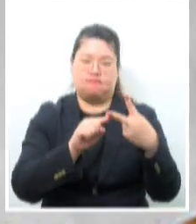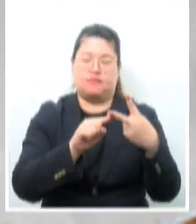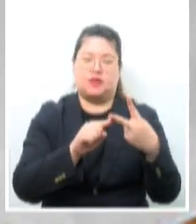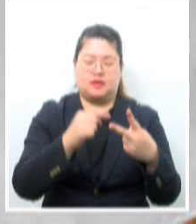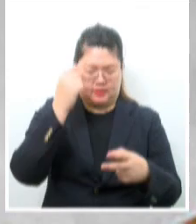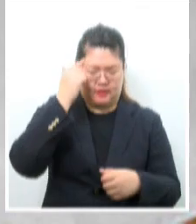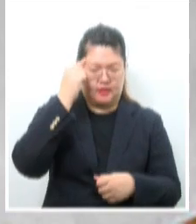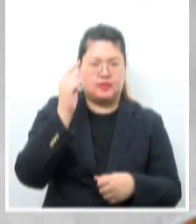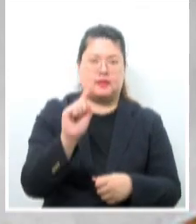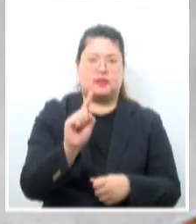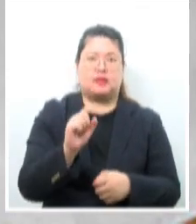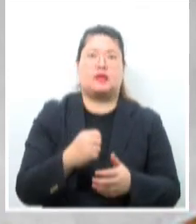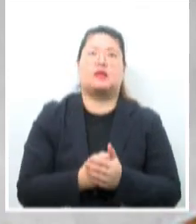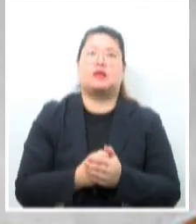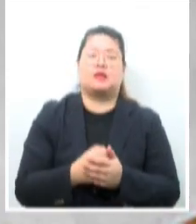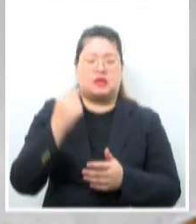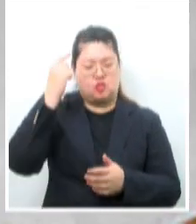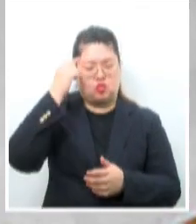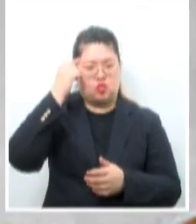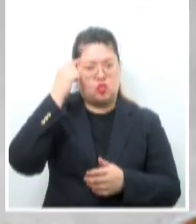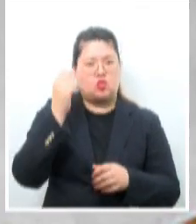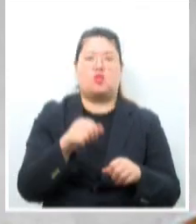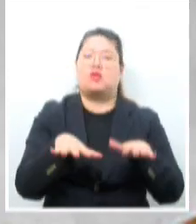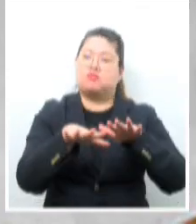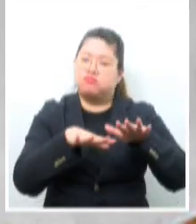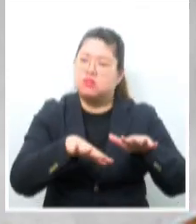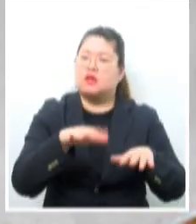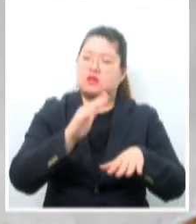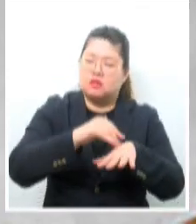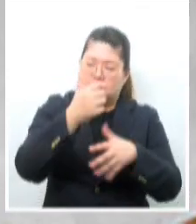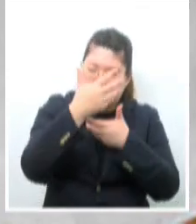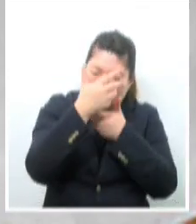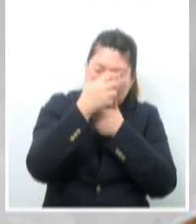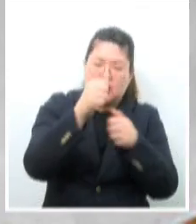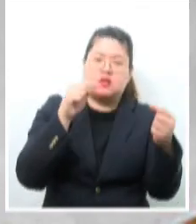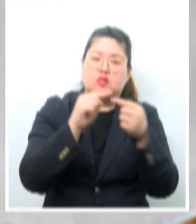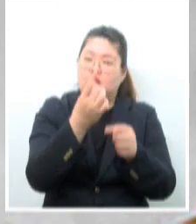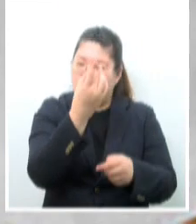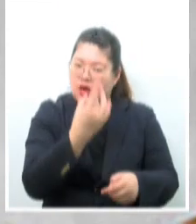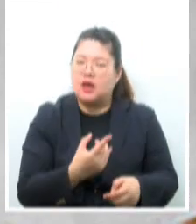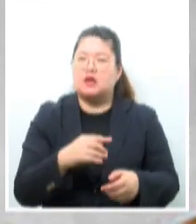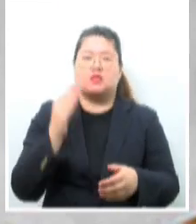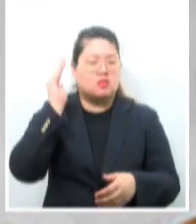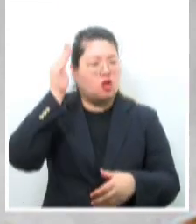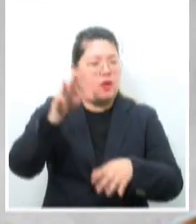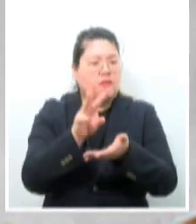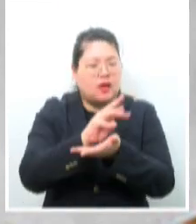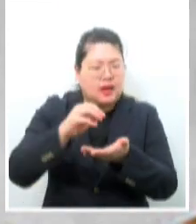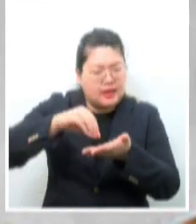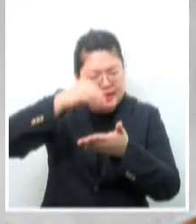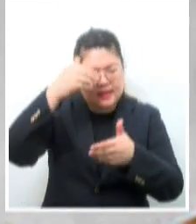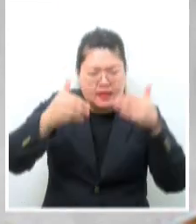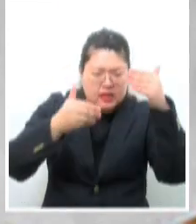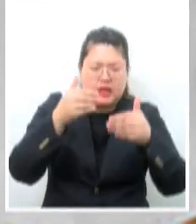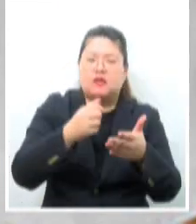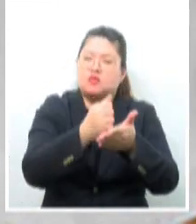ชื่อว่านักเรียนนั้นจะรู้สึกว่าตัวเองนั้นจะเริ่มมีเส้นทางค่ะมีความชัดเจนว่าหลังจากนี้ไปค่ะจะไปเรียนรู้หรือทำกิจกรรมอะไรดีเพื่อ